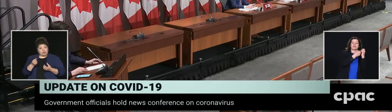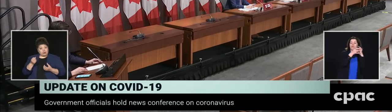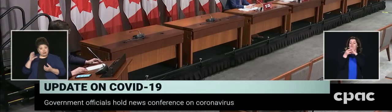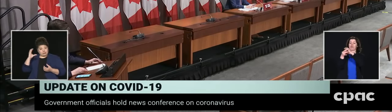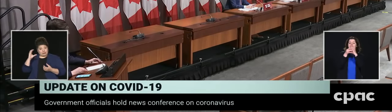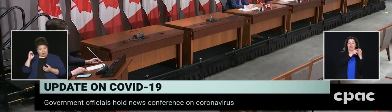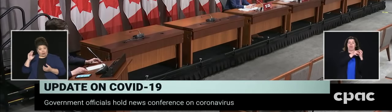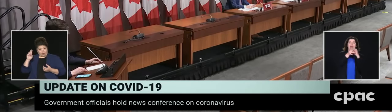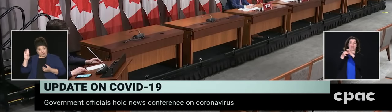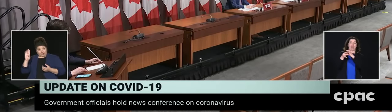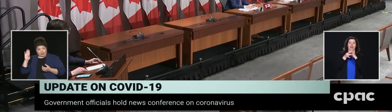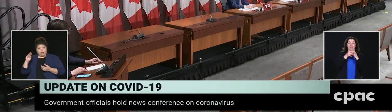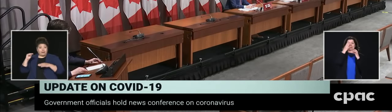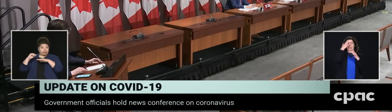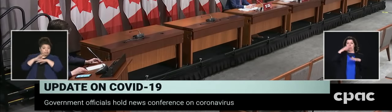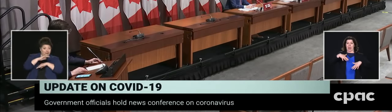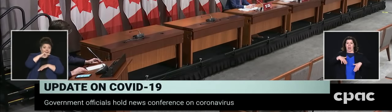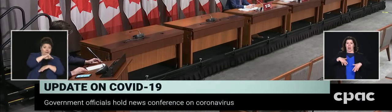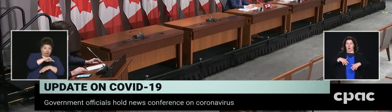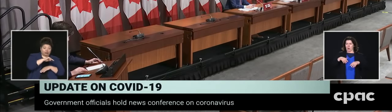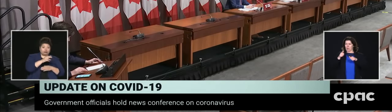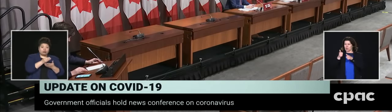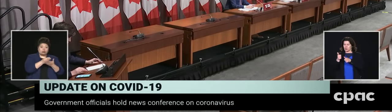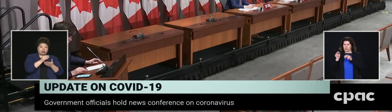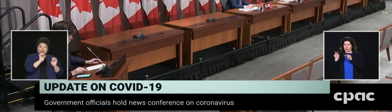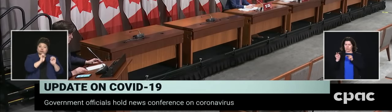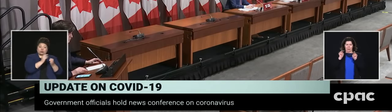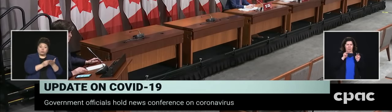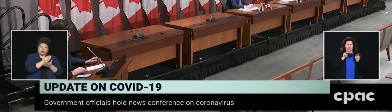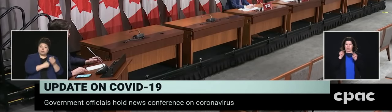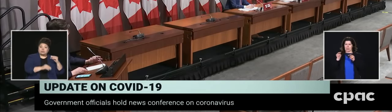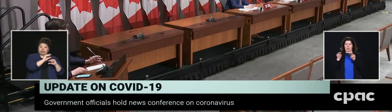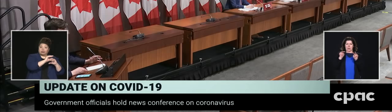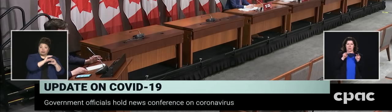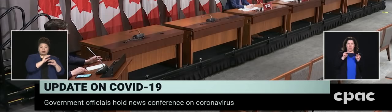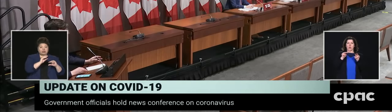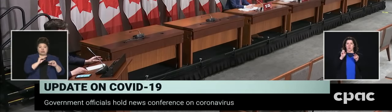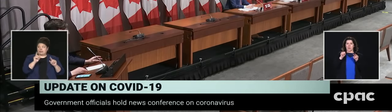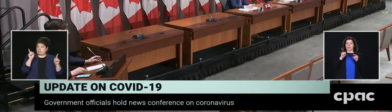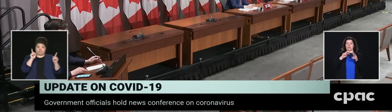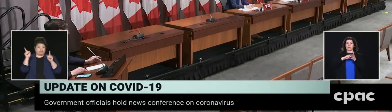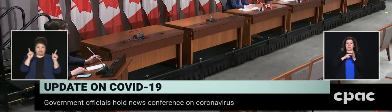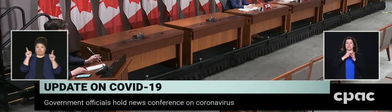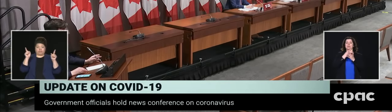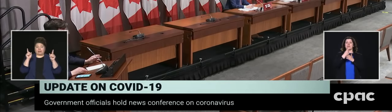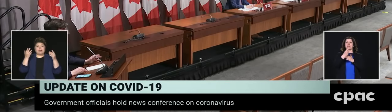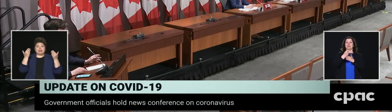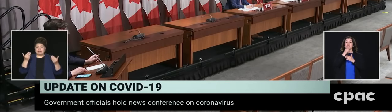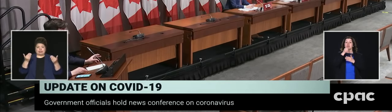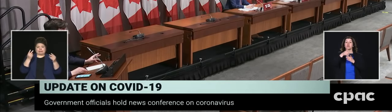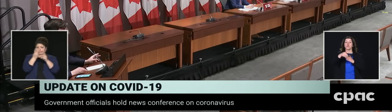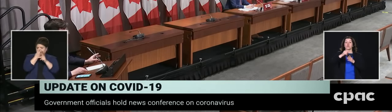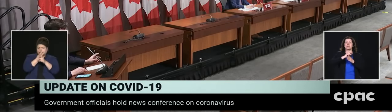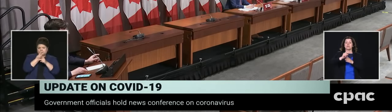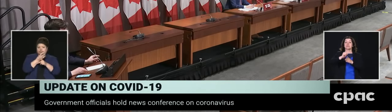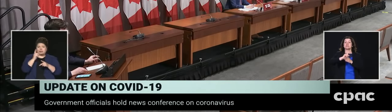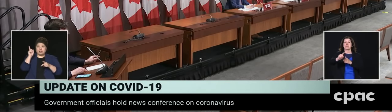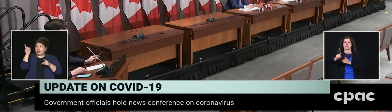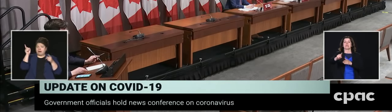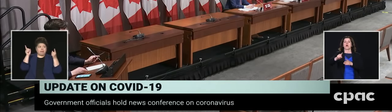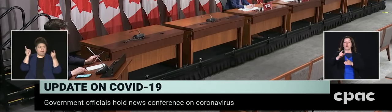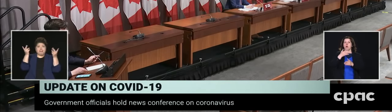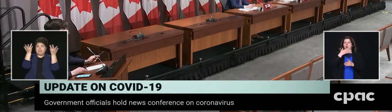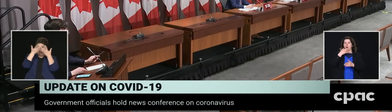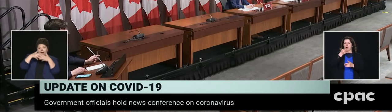mais dans les semaines précédentes, nous allons mieux comprendre, pardonnez les semaines qui viennent, nous allons mieux comprendre